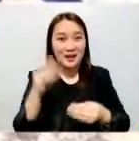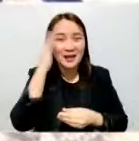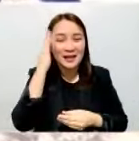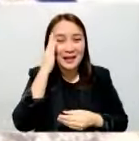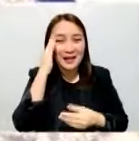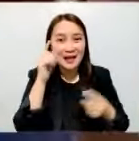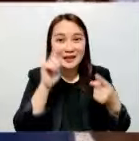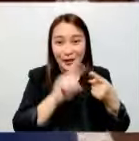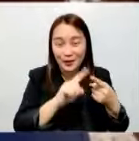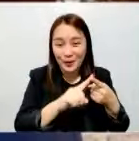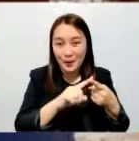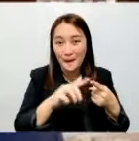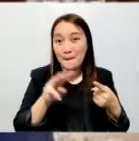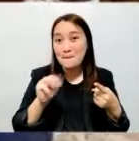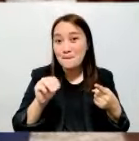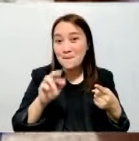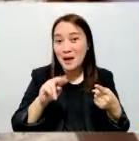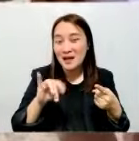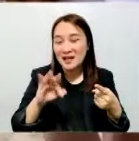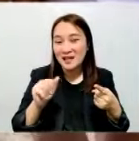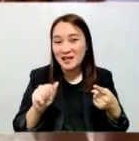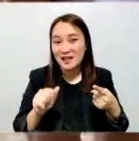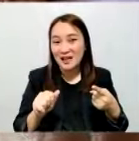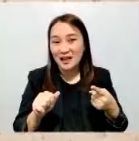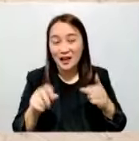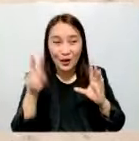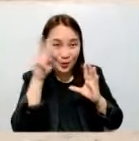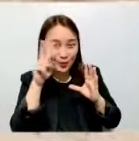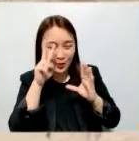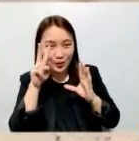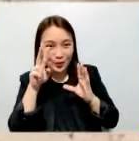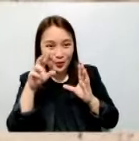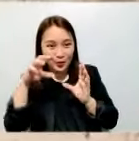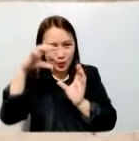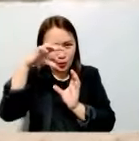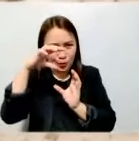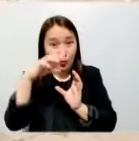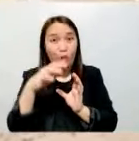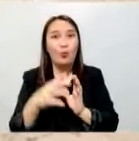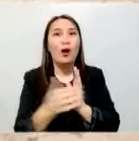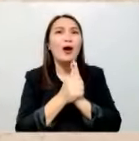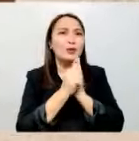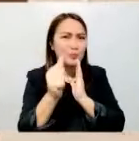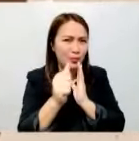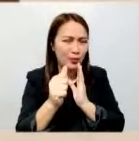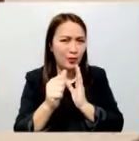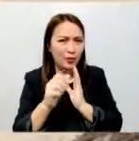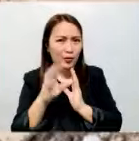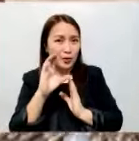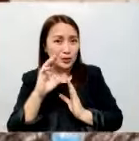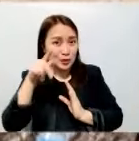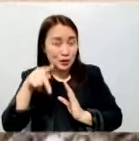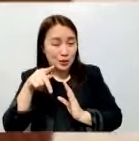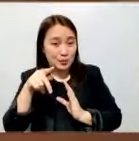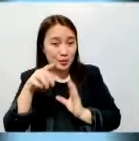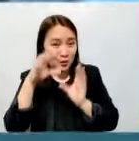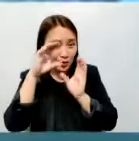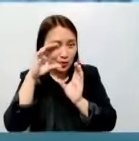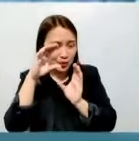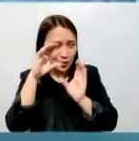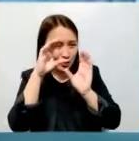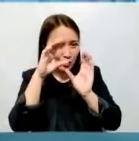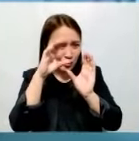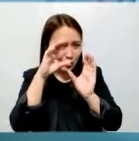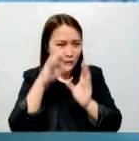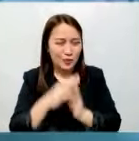batang isla. Sa pagsushoot ng mga turista, siya ay bihasang-bihasa. Namusyate, tingin sa kinate. At